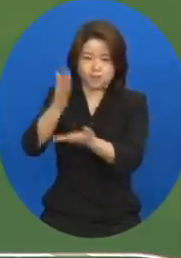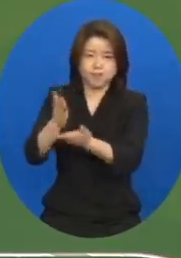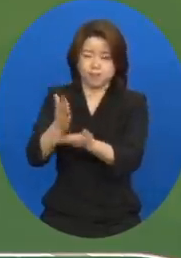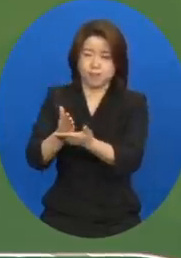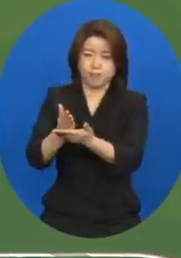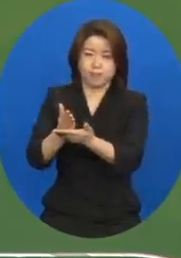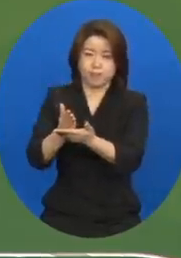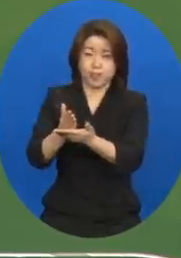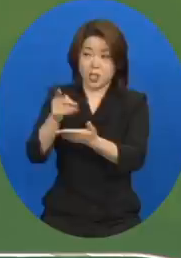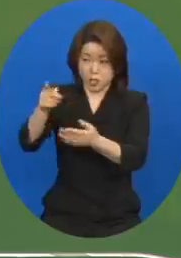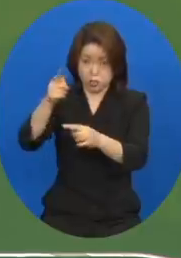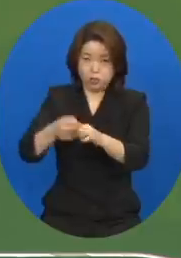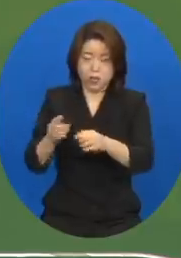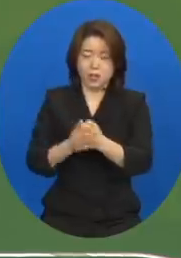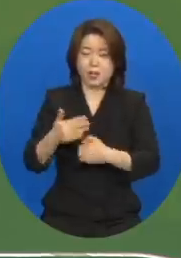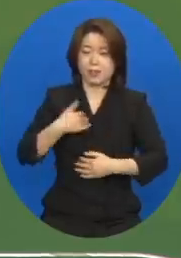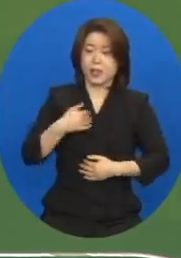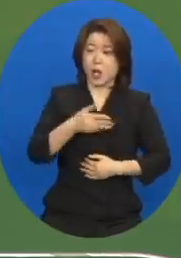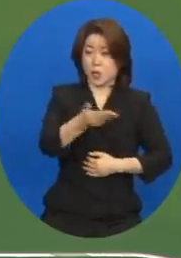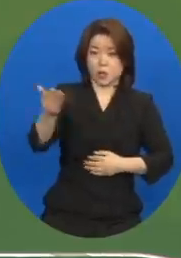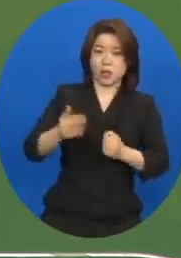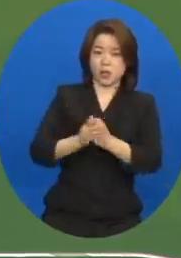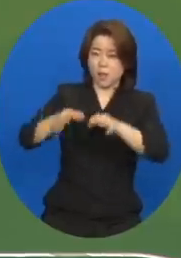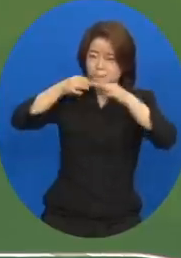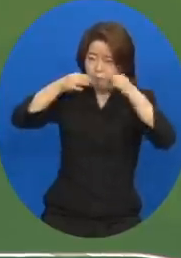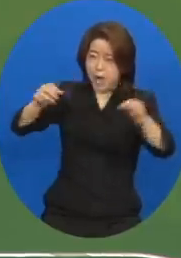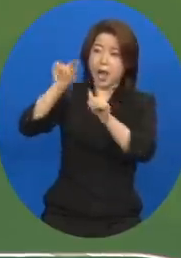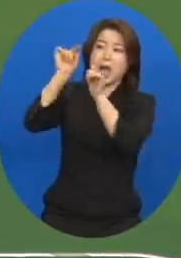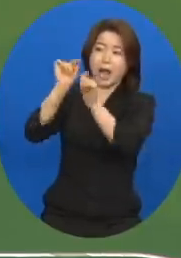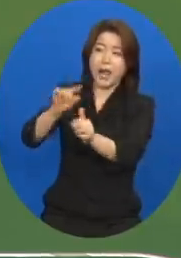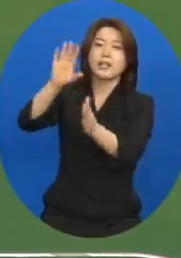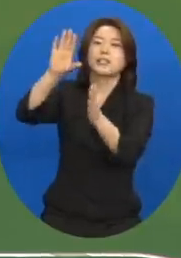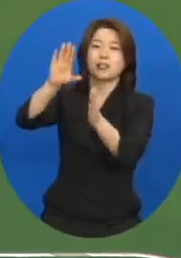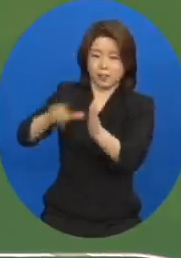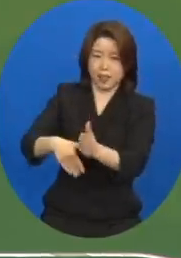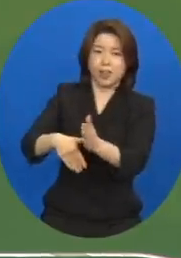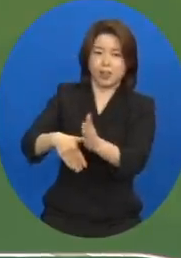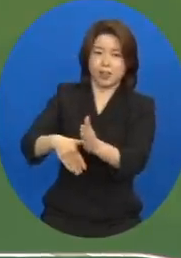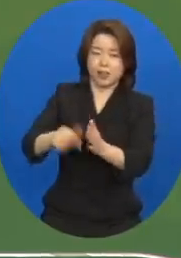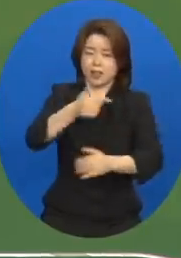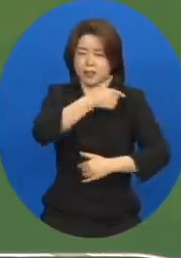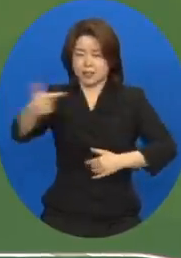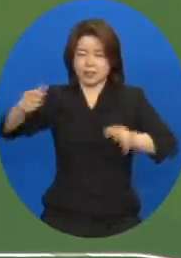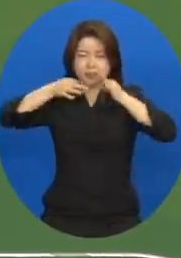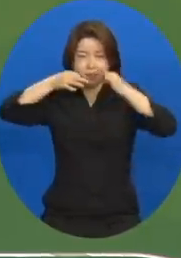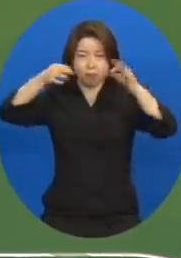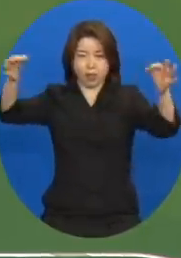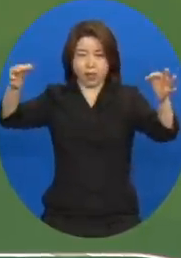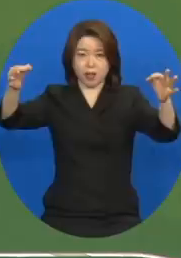내지 말고 있다가 내가 너에게 외쳐라 하고 명령할 때에 큰 소리로 외치라.